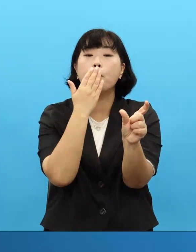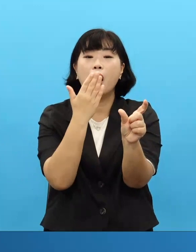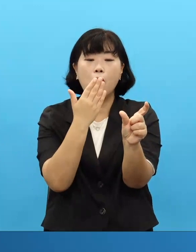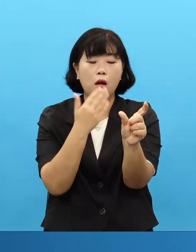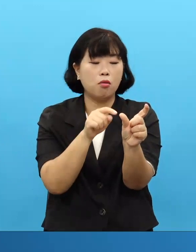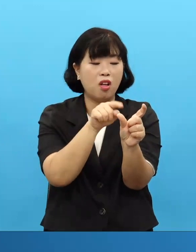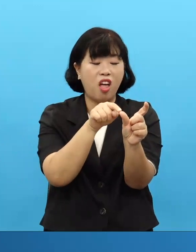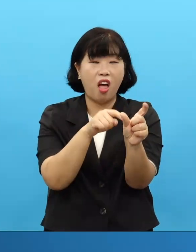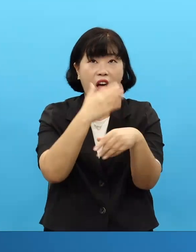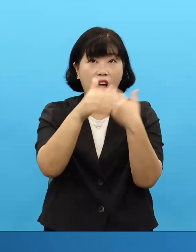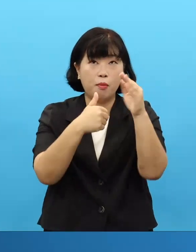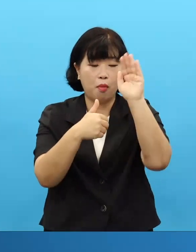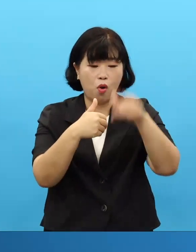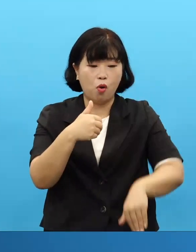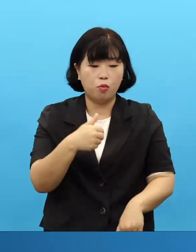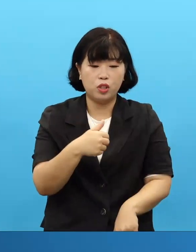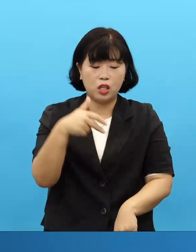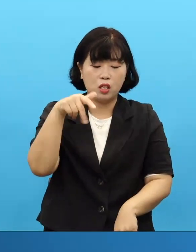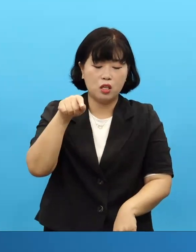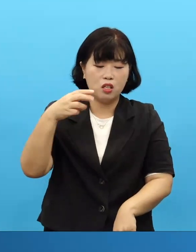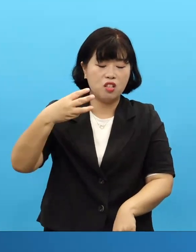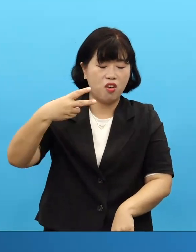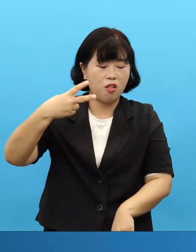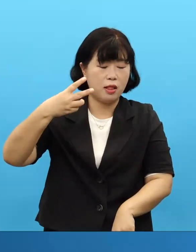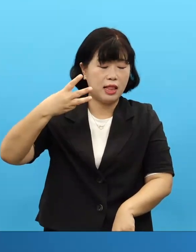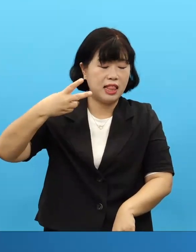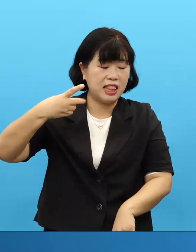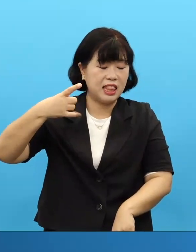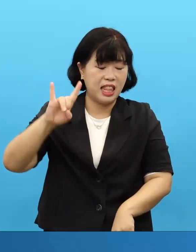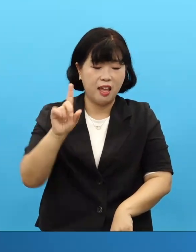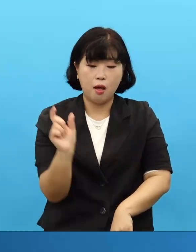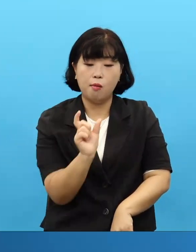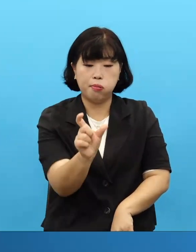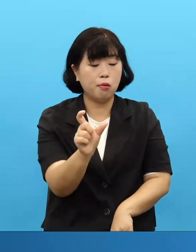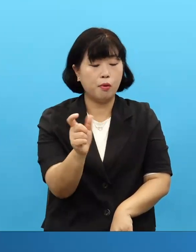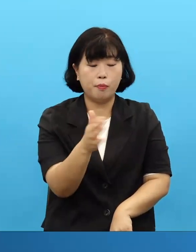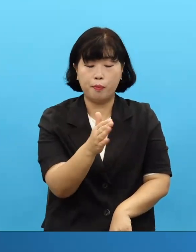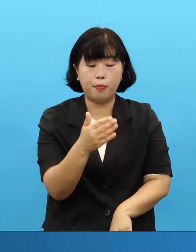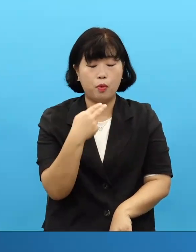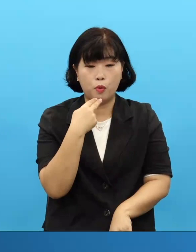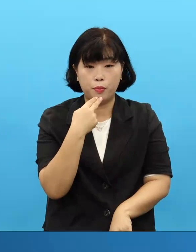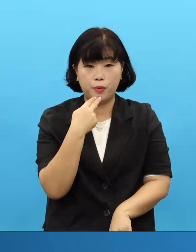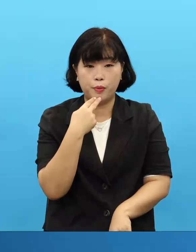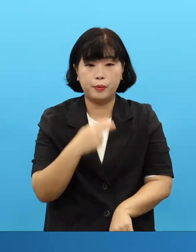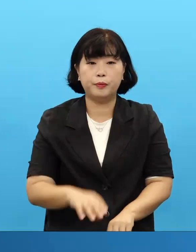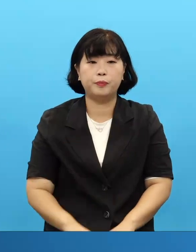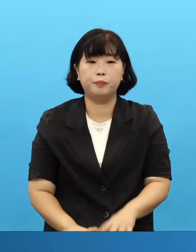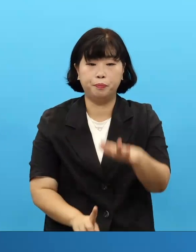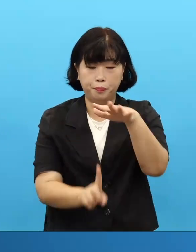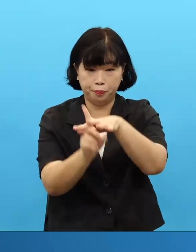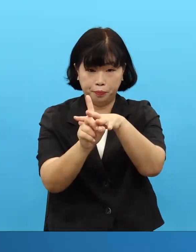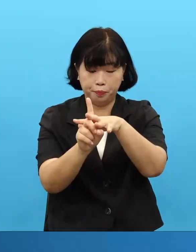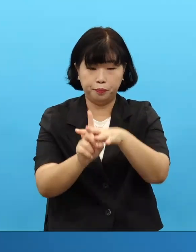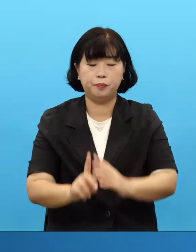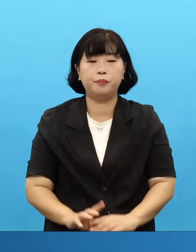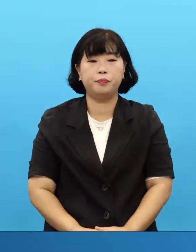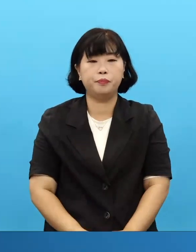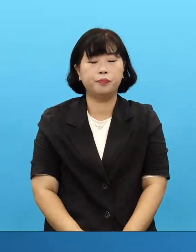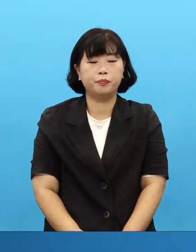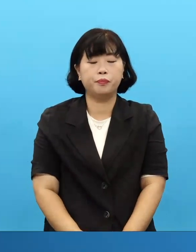간단히 요약해야 됩니다. Then very concisely, we'll go over a summary of five things. 우리는 절대자가 아니기